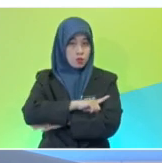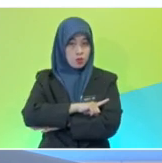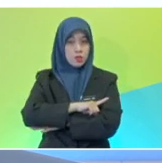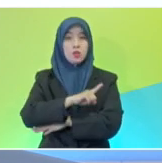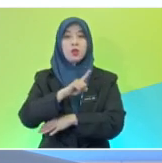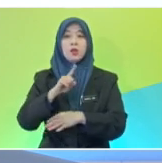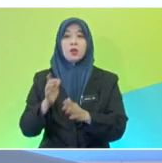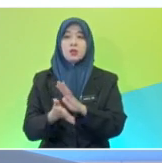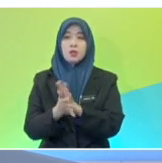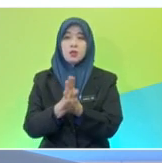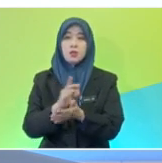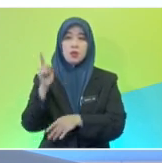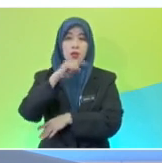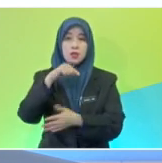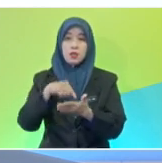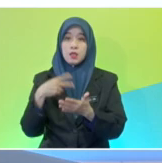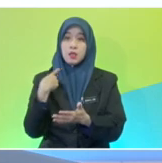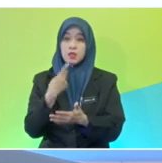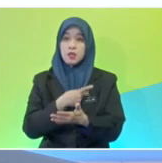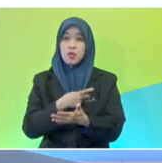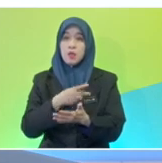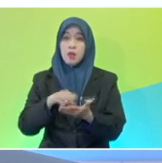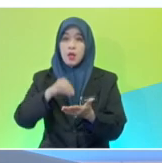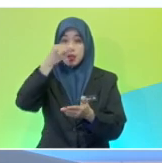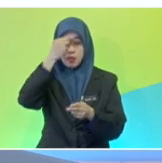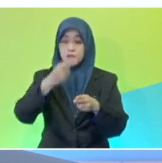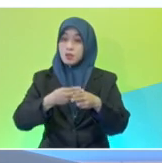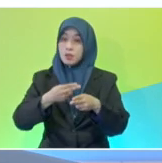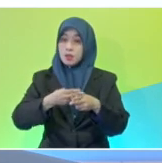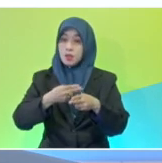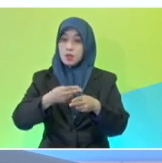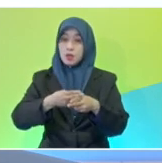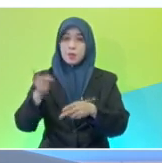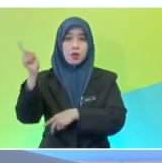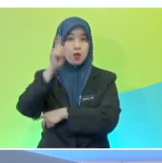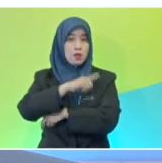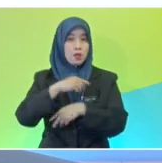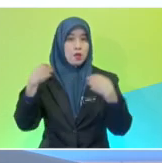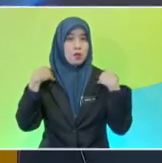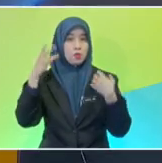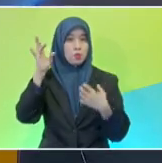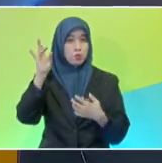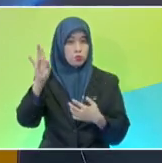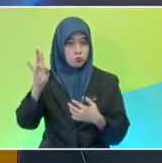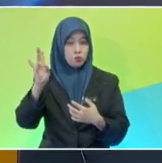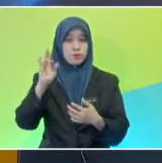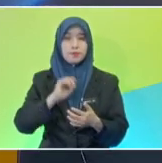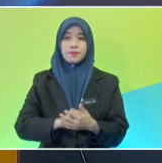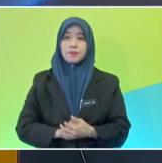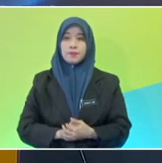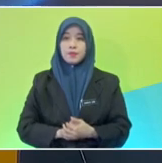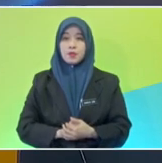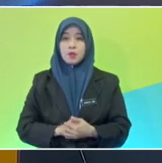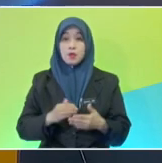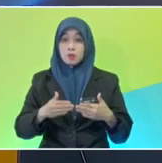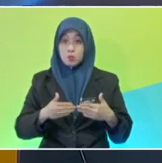ini kita nak belajar nama-nama hari. Jadi ada 7 lah nama hari yang kita nak belajar pada hari ini.